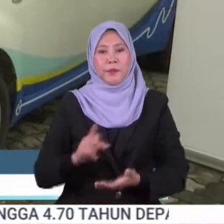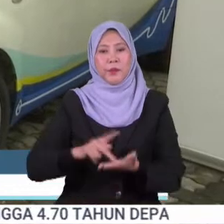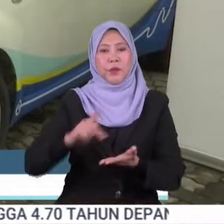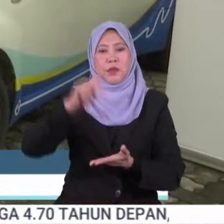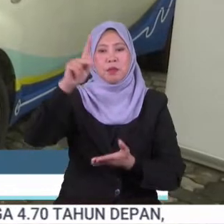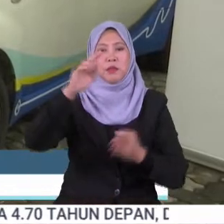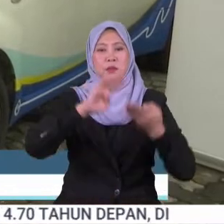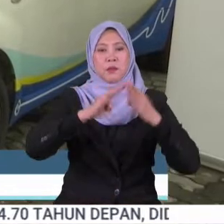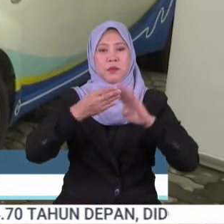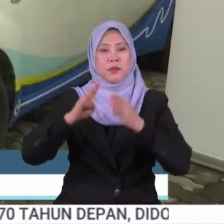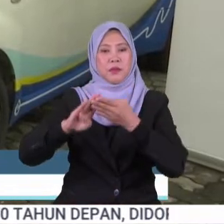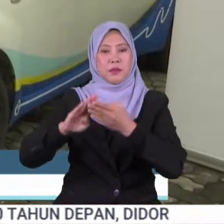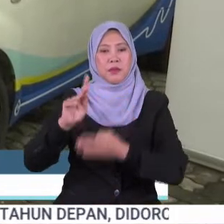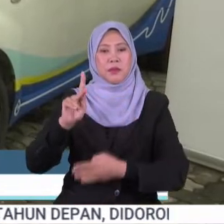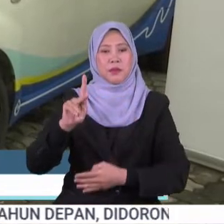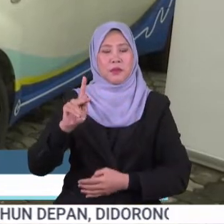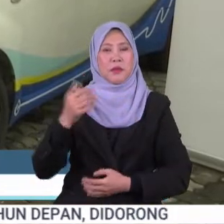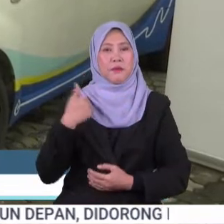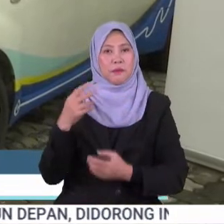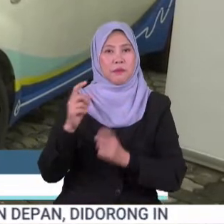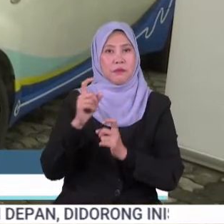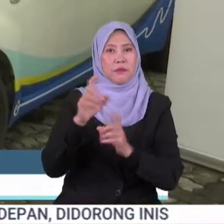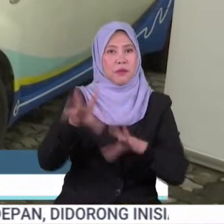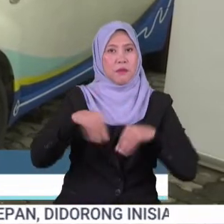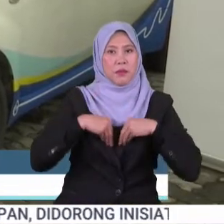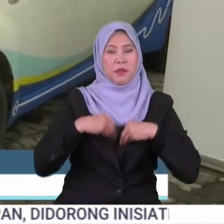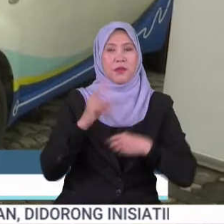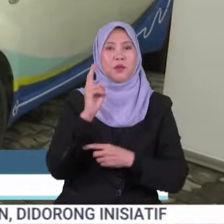Kolej Komuniti Kepala Batas menerima dua kereta elektrik terpakai.